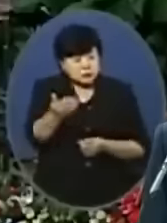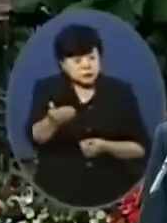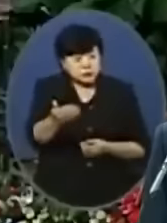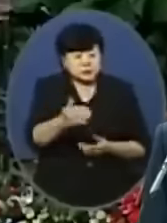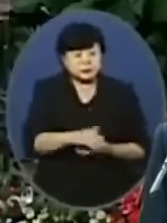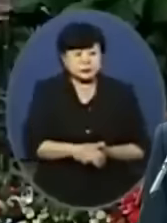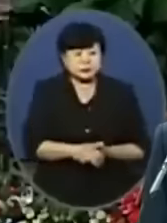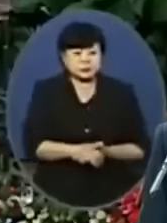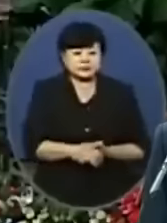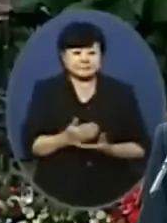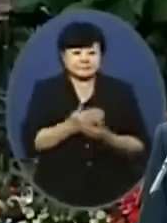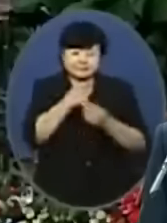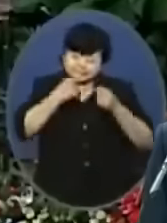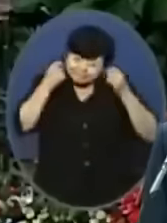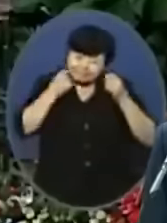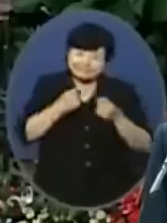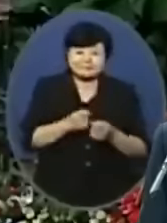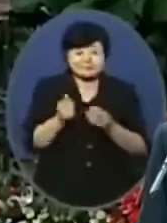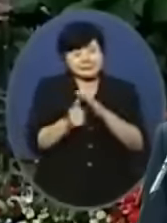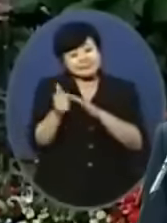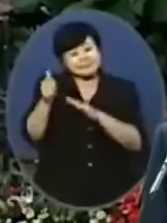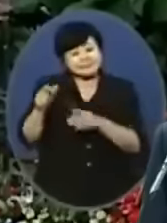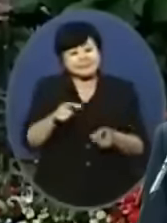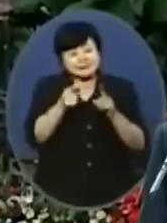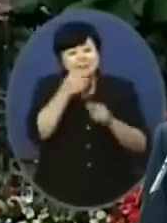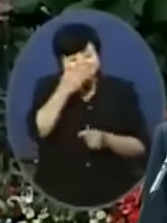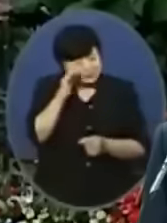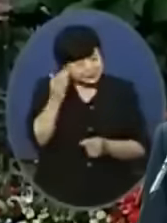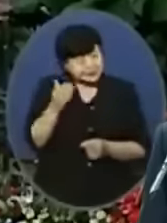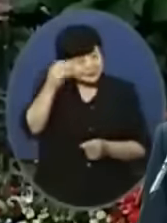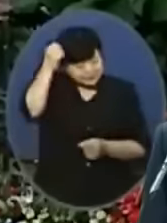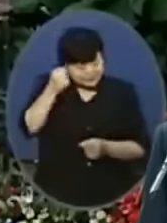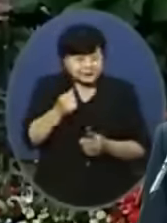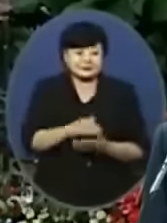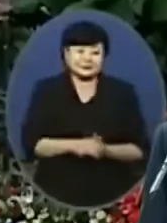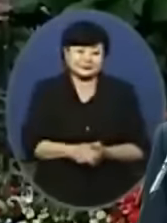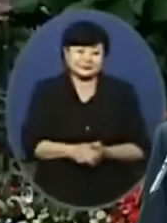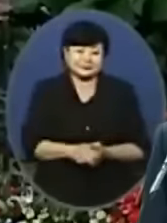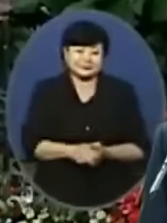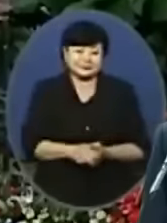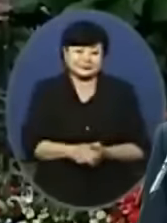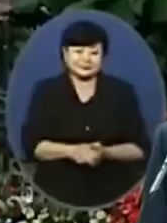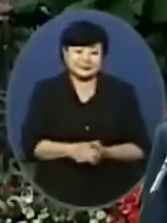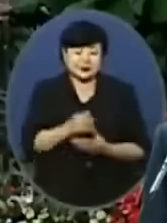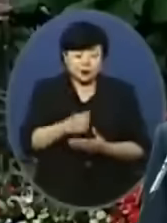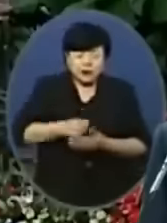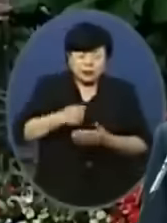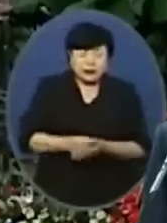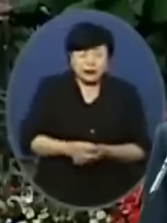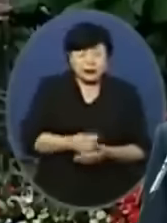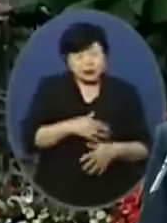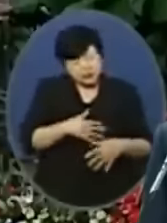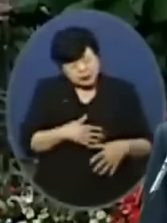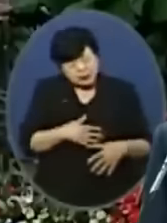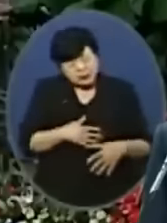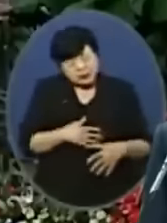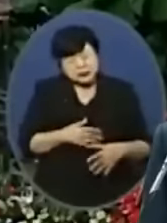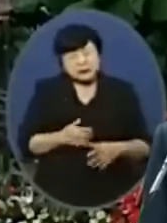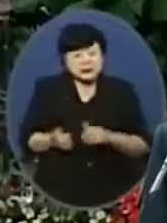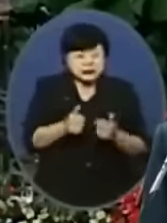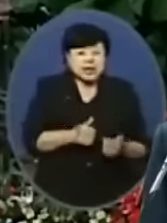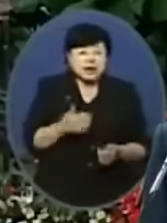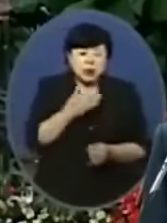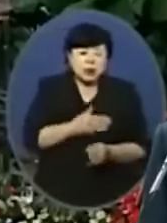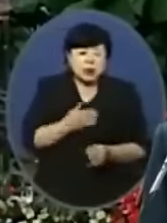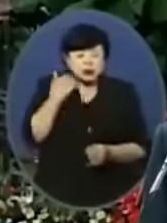밝고 맑고 환하고 소망찬 인생이라는 것을 잊어서는 안 되는 것입니다. 오라 나는 공고한 사람이로다. 이 사망의